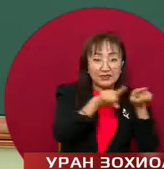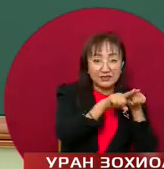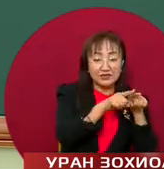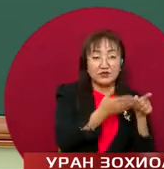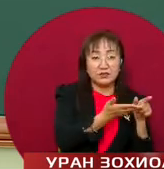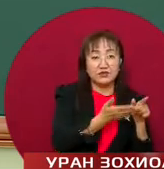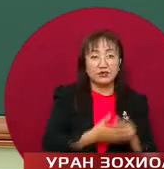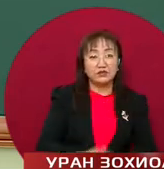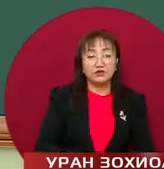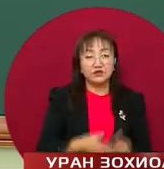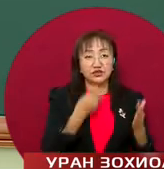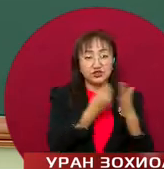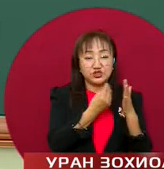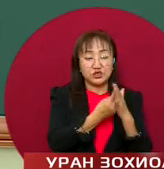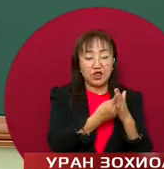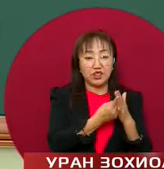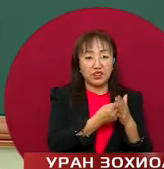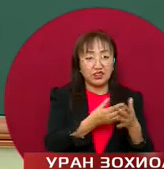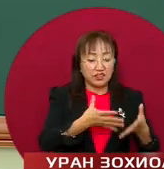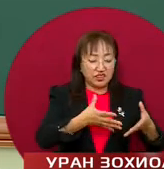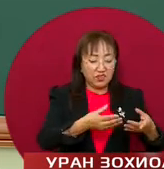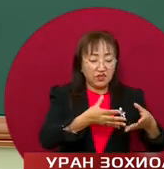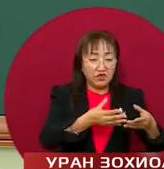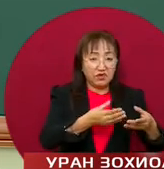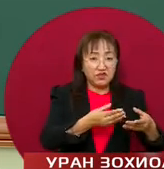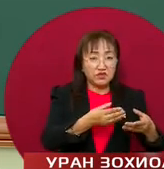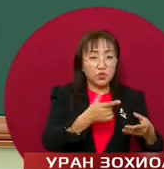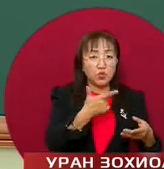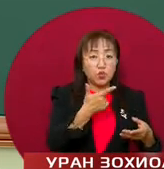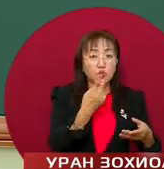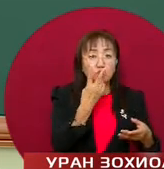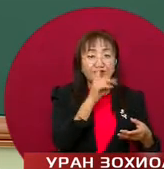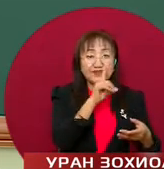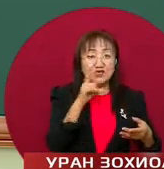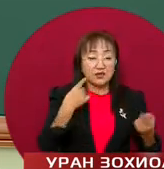Жишээ нь дэвтээсэн гүзээ шиг ховоо